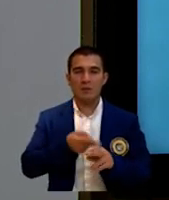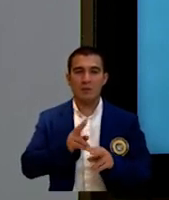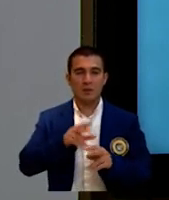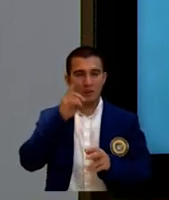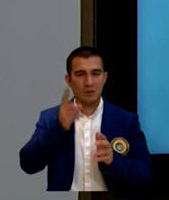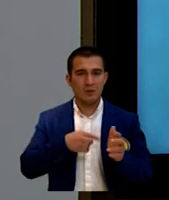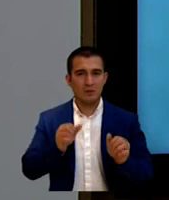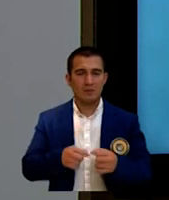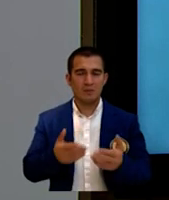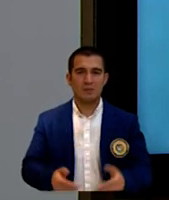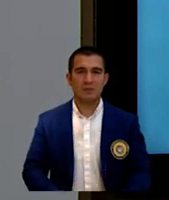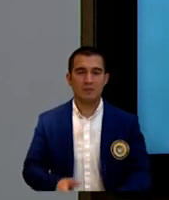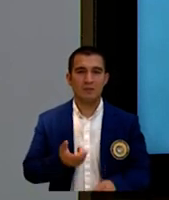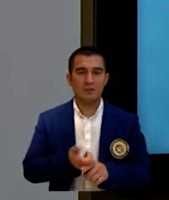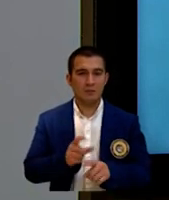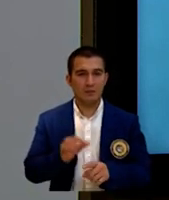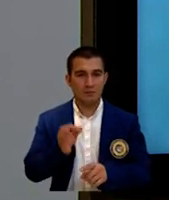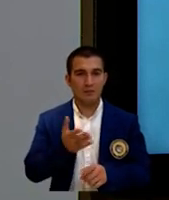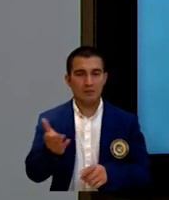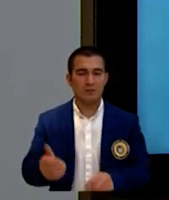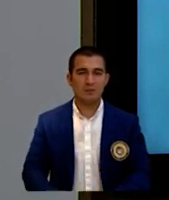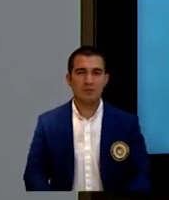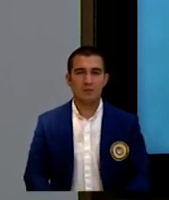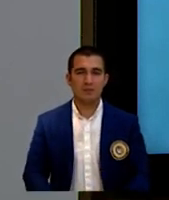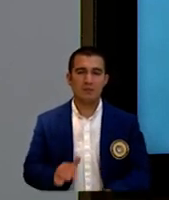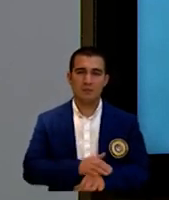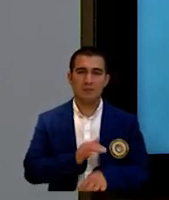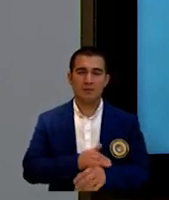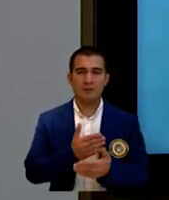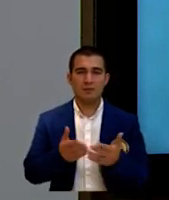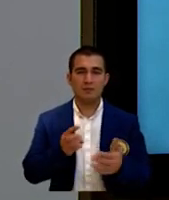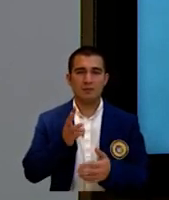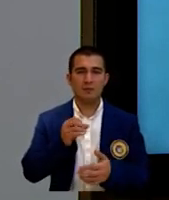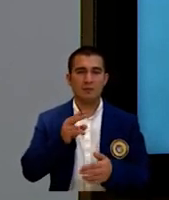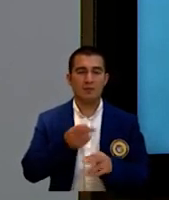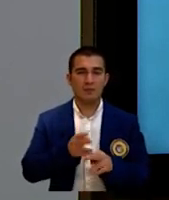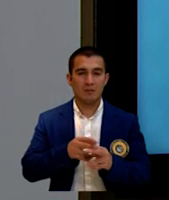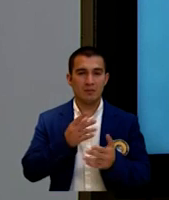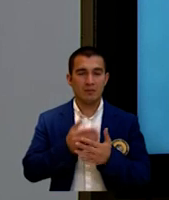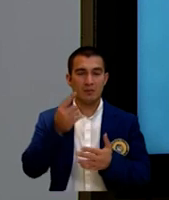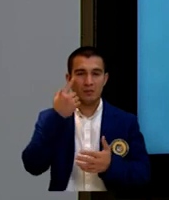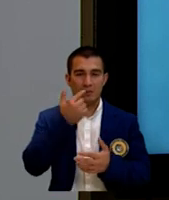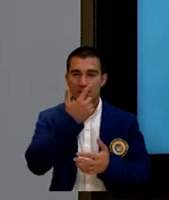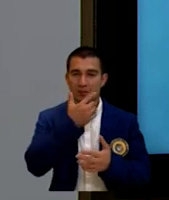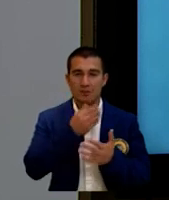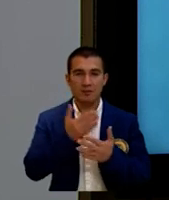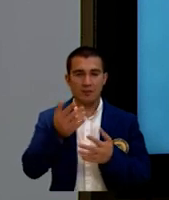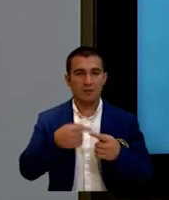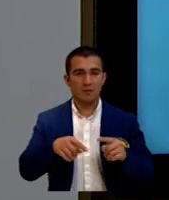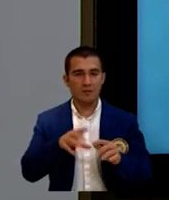joylashganini juda yaxshi bilishadi, to'g'rimi? Barakalla. Madrid bu Ispaniyadagi shahar